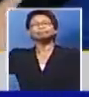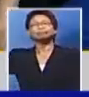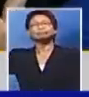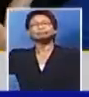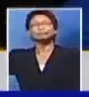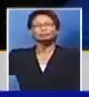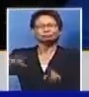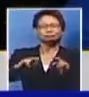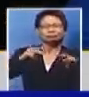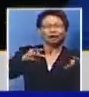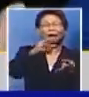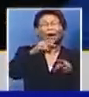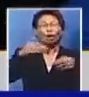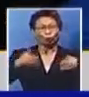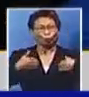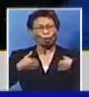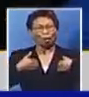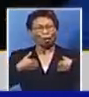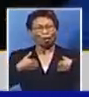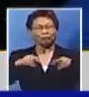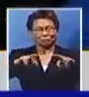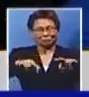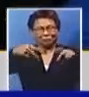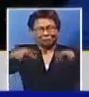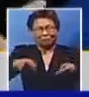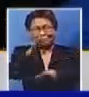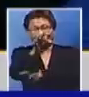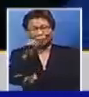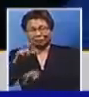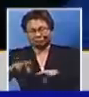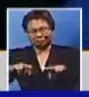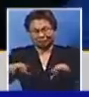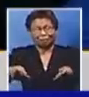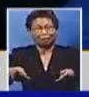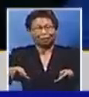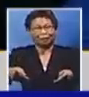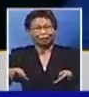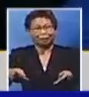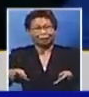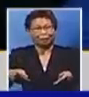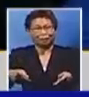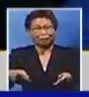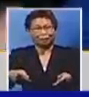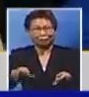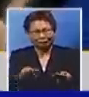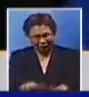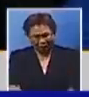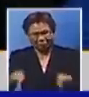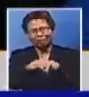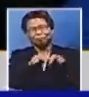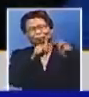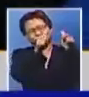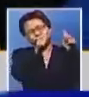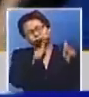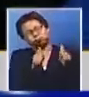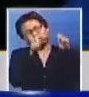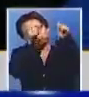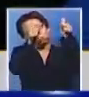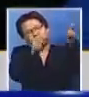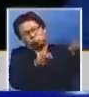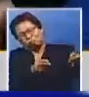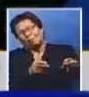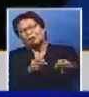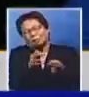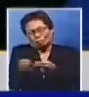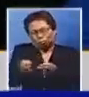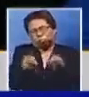membawa, menjadikan Felda, dalam Felda itu semangat dan nilai integriti yang tinggi, urus takbir yang